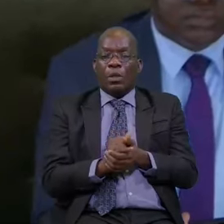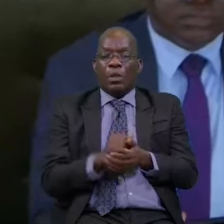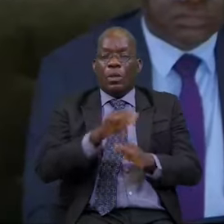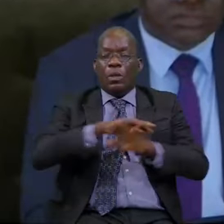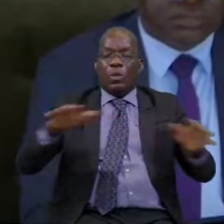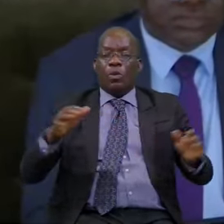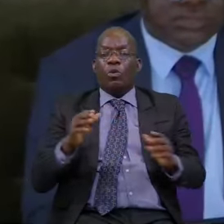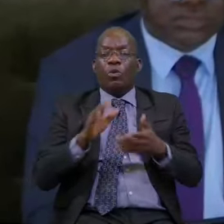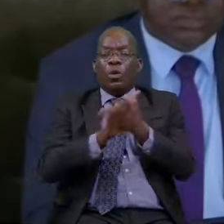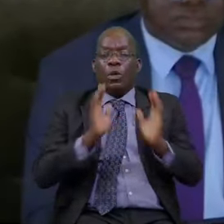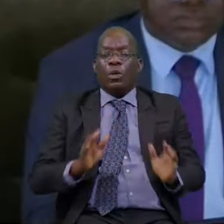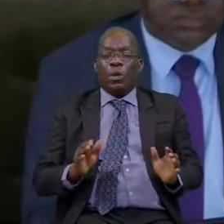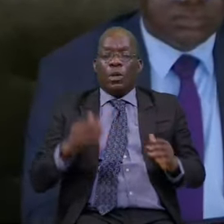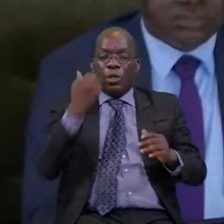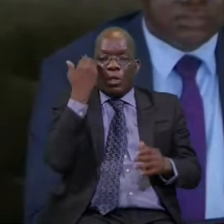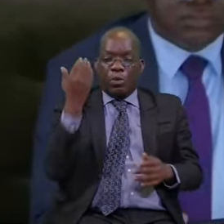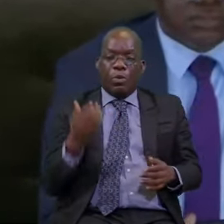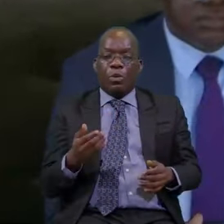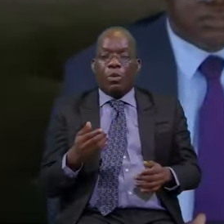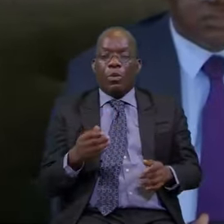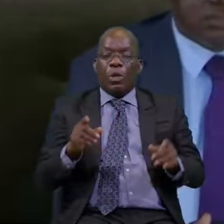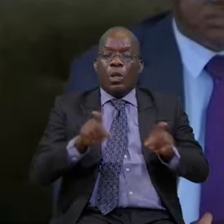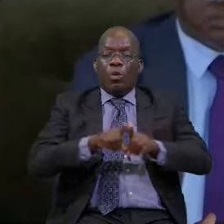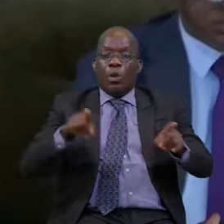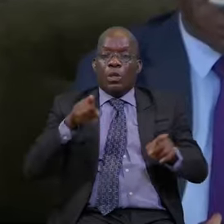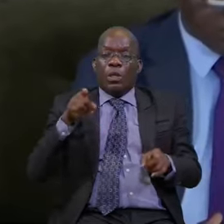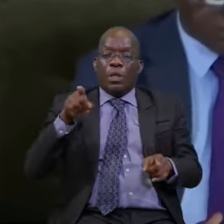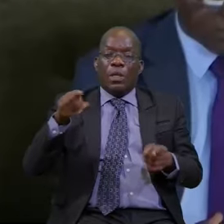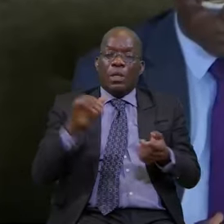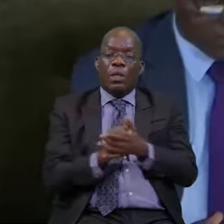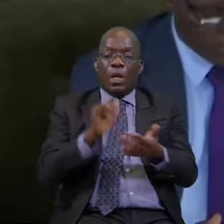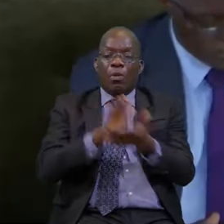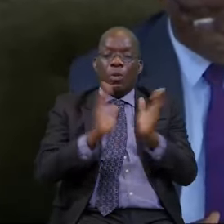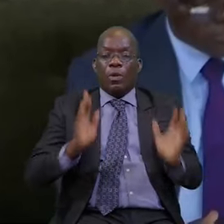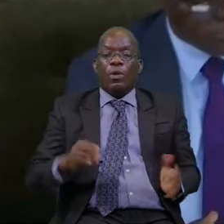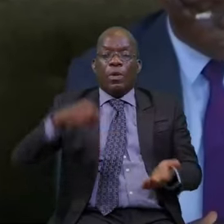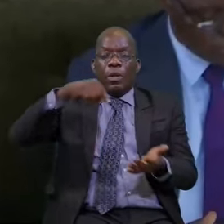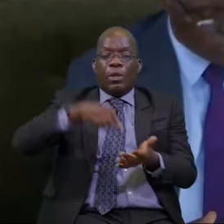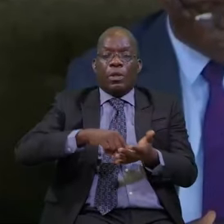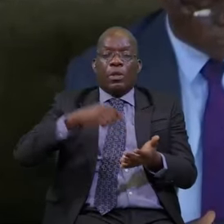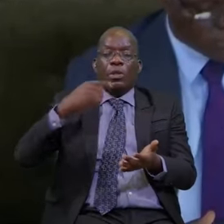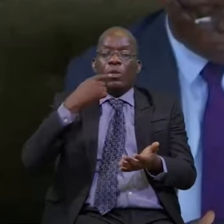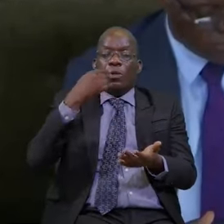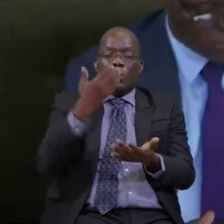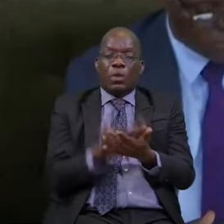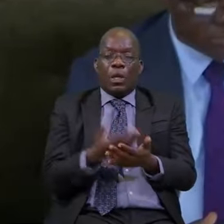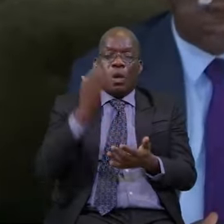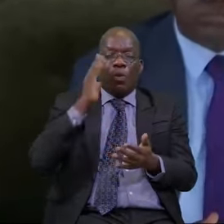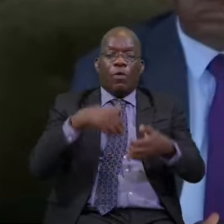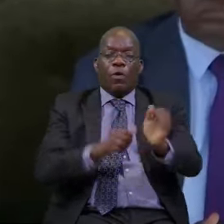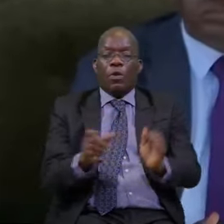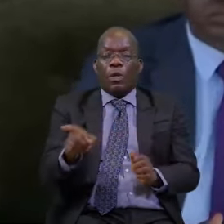l'ombre, l'opprobre, la souffrance. Mais celui qui croit, voici les miracles qui accompagneront ceux qui auront